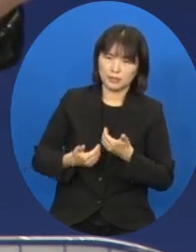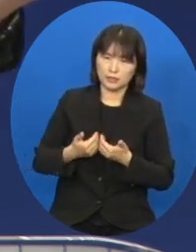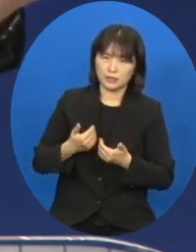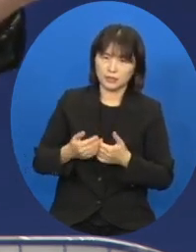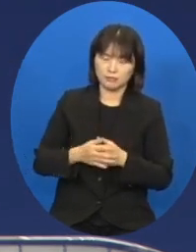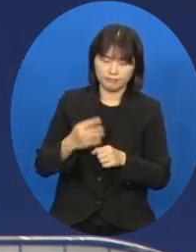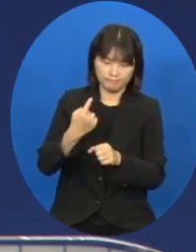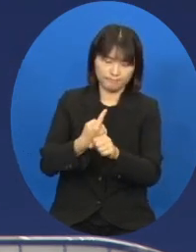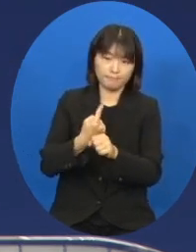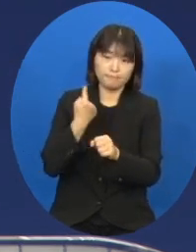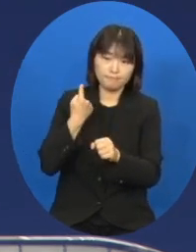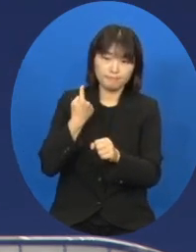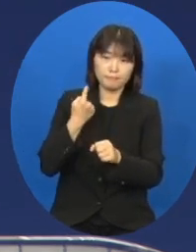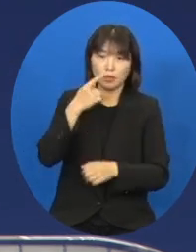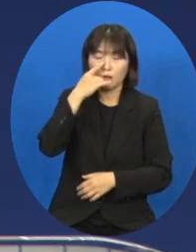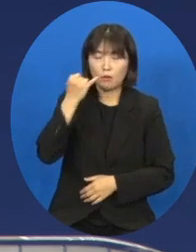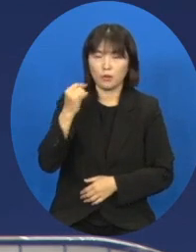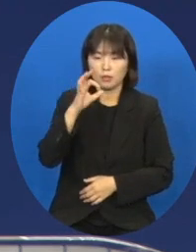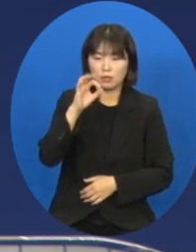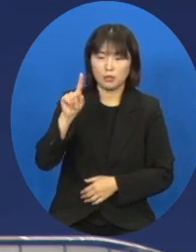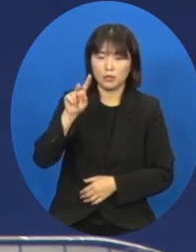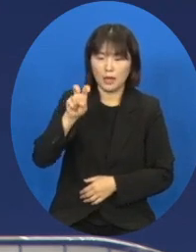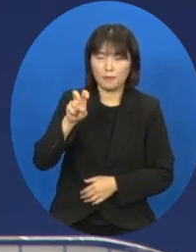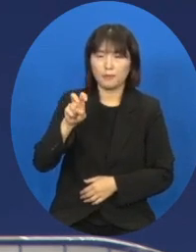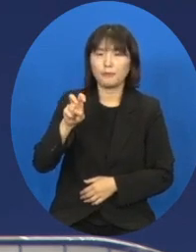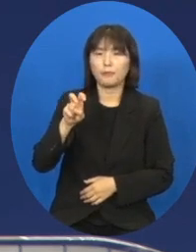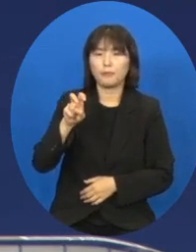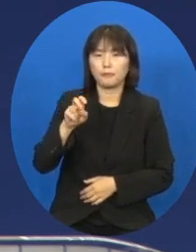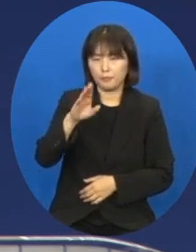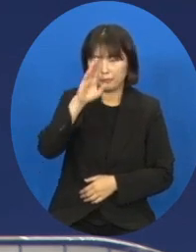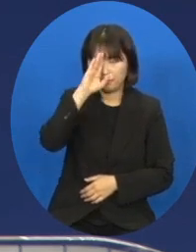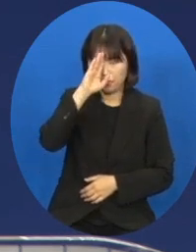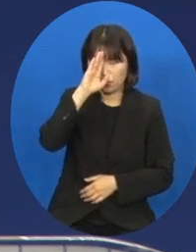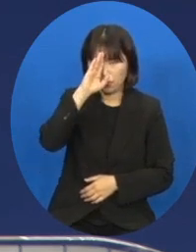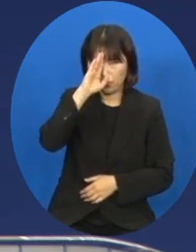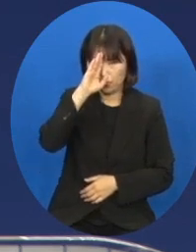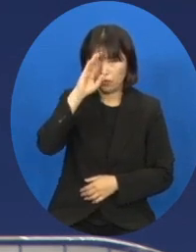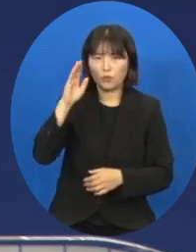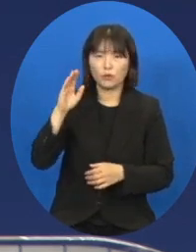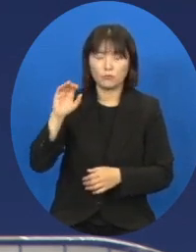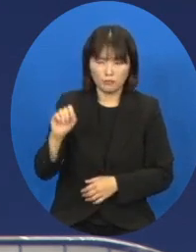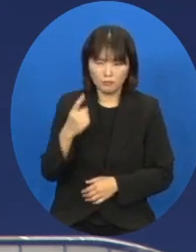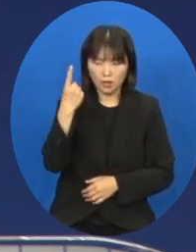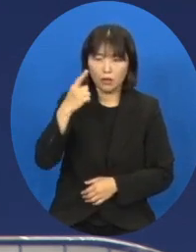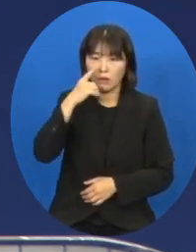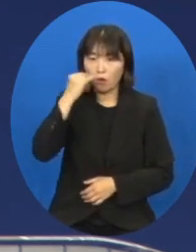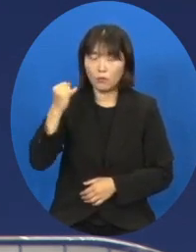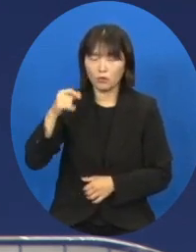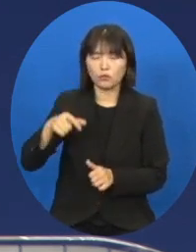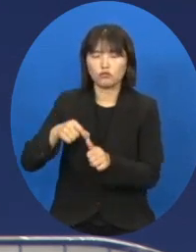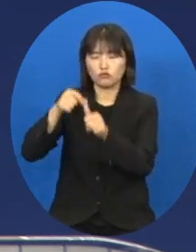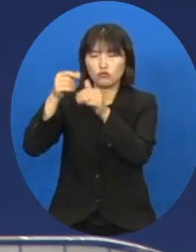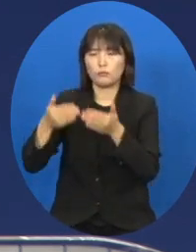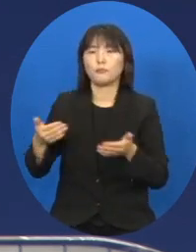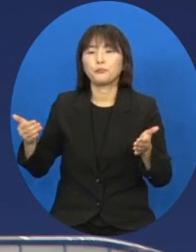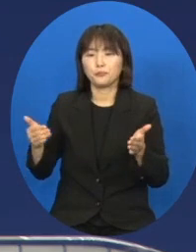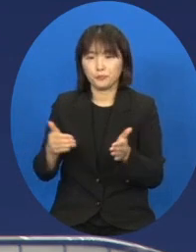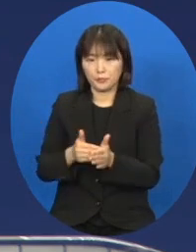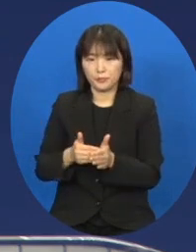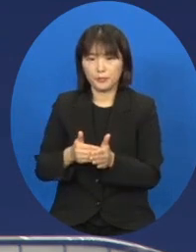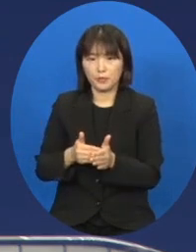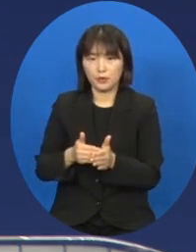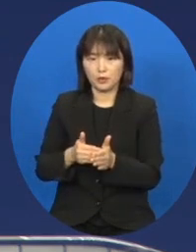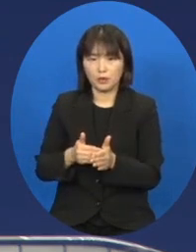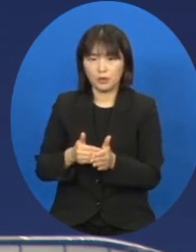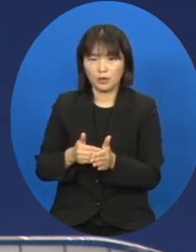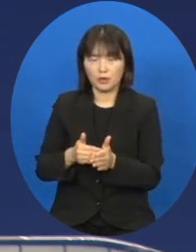작년에는 어머님이 암에 걸리셨고, 근데 그암 때문에 오히려 어머님이 구원을 받으셨어요.